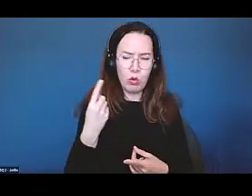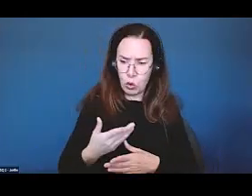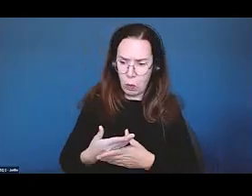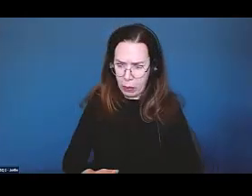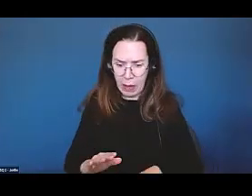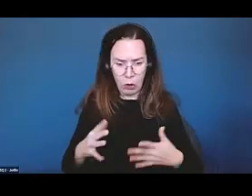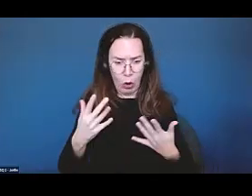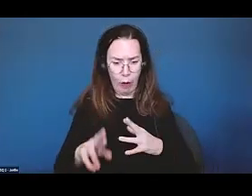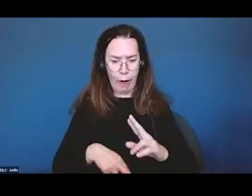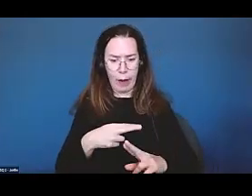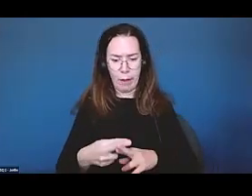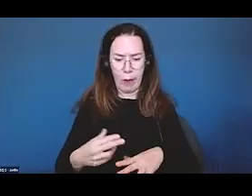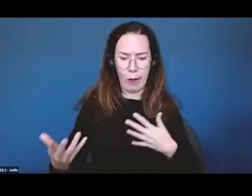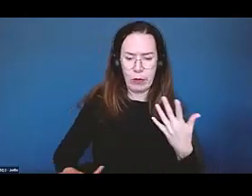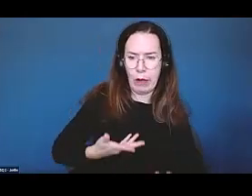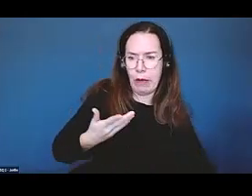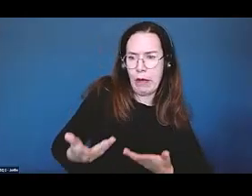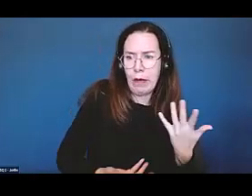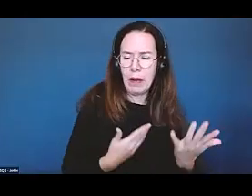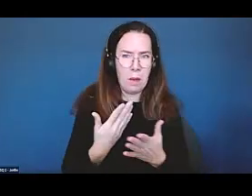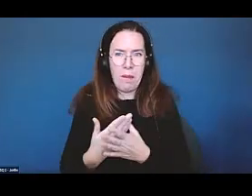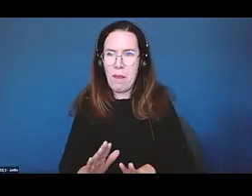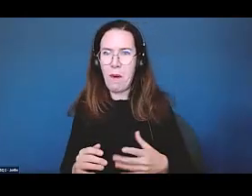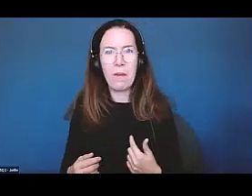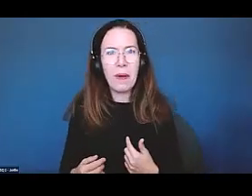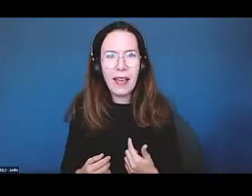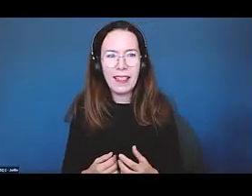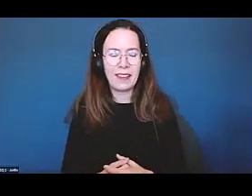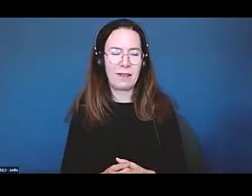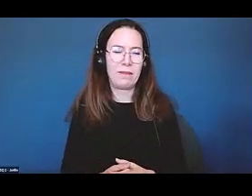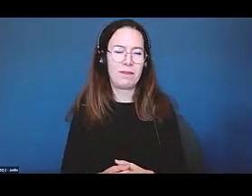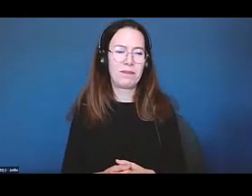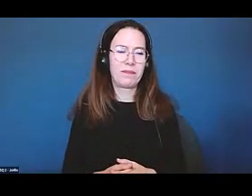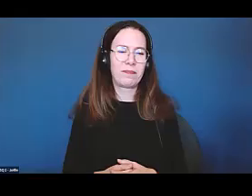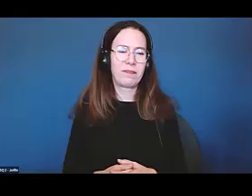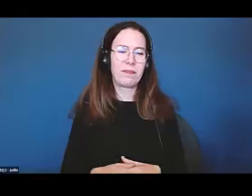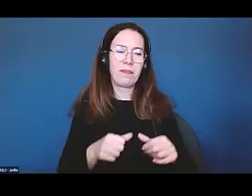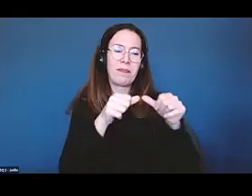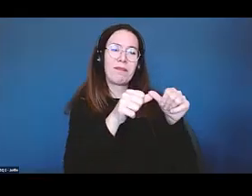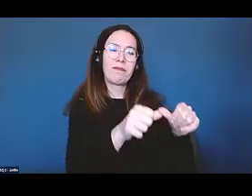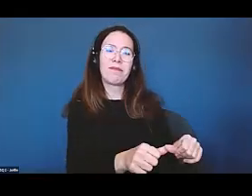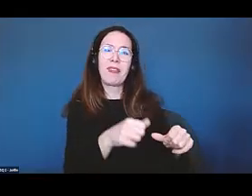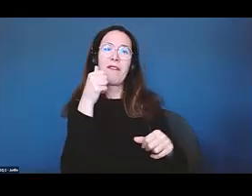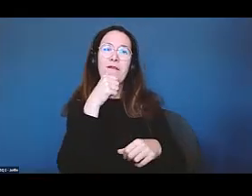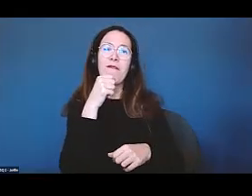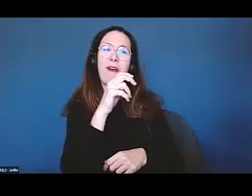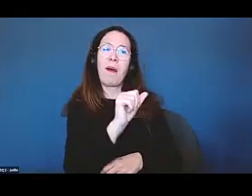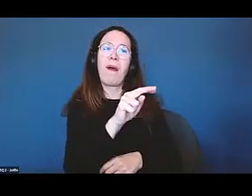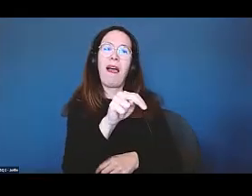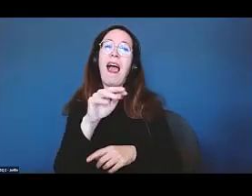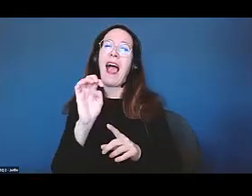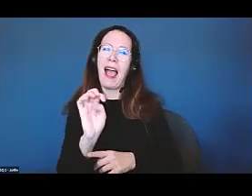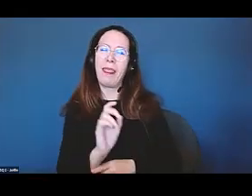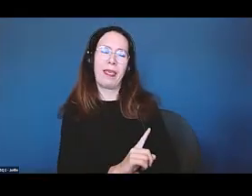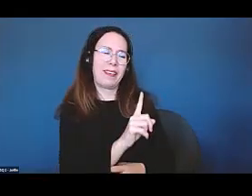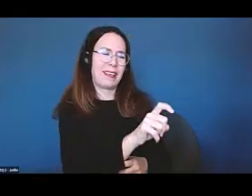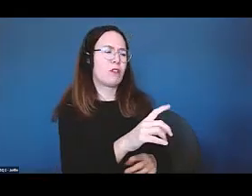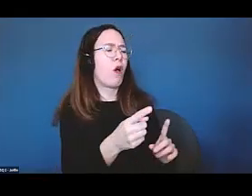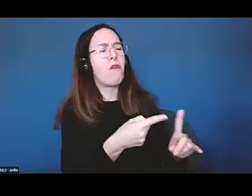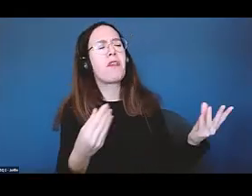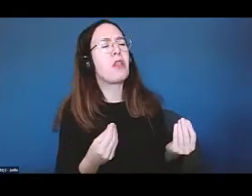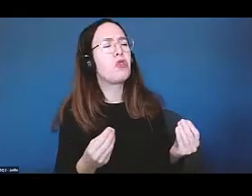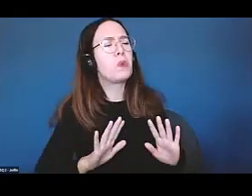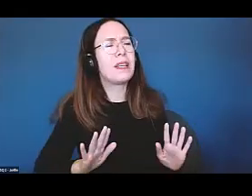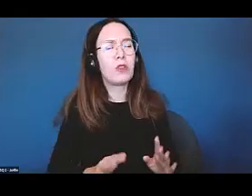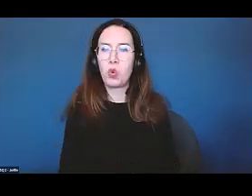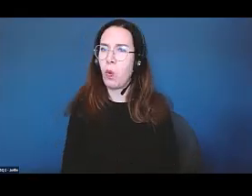pas toujours préparé pour les réponses qu'on allait recevoir. Dans le cas de la résidente appelée Anne, on lui a pas demandé seulement